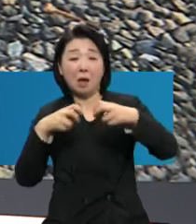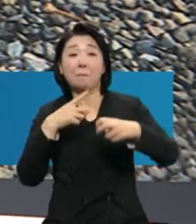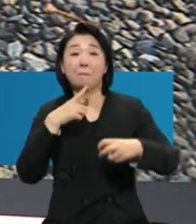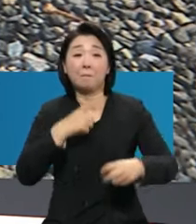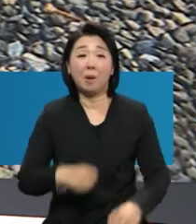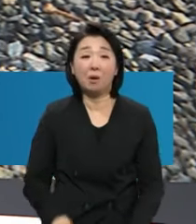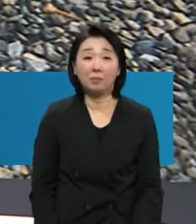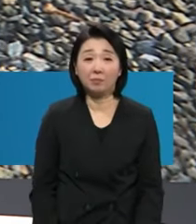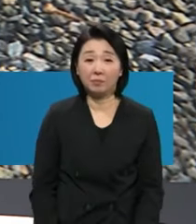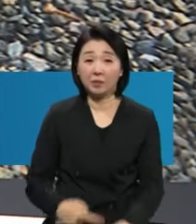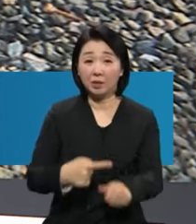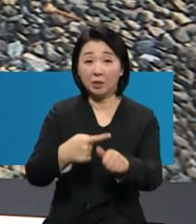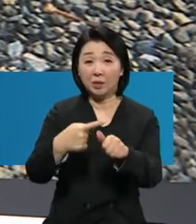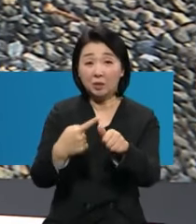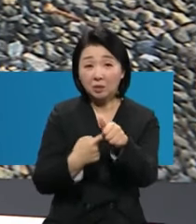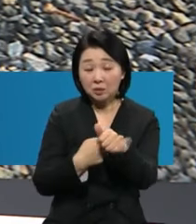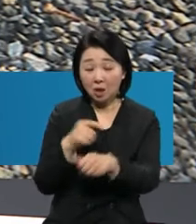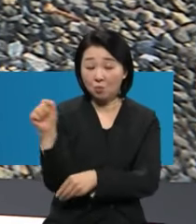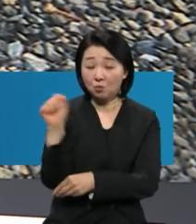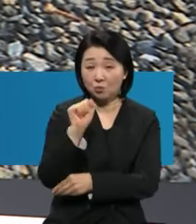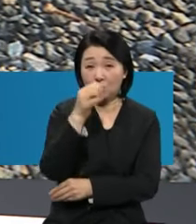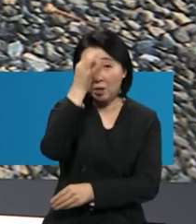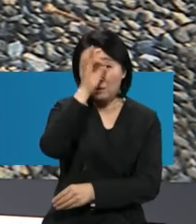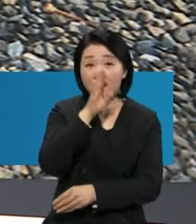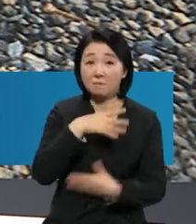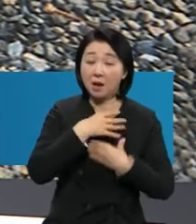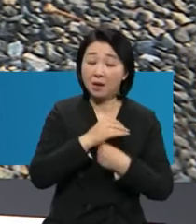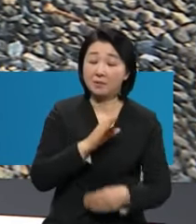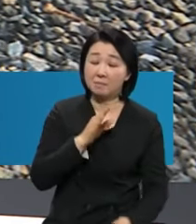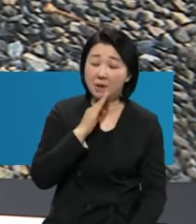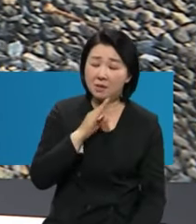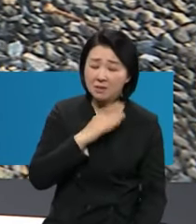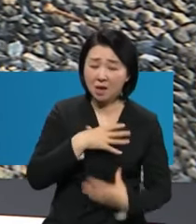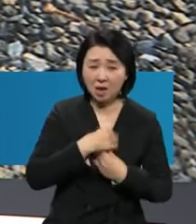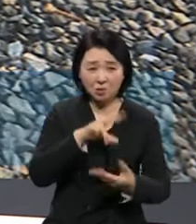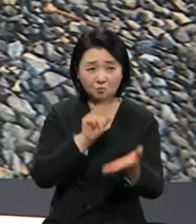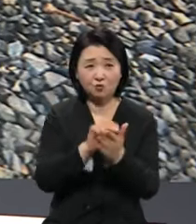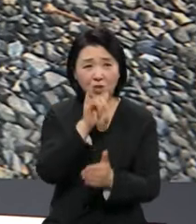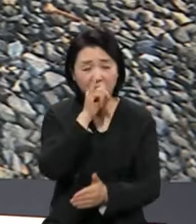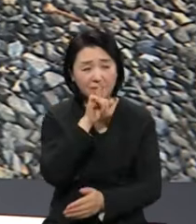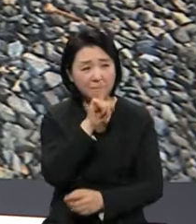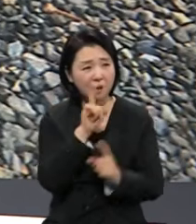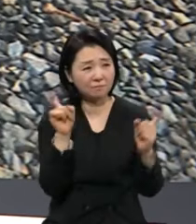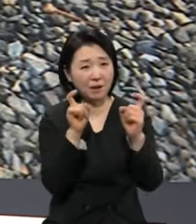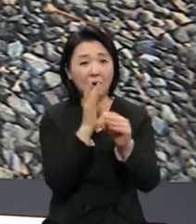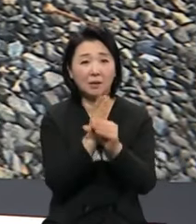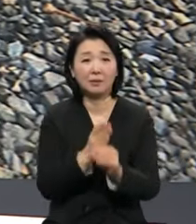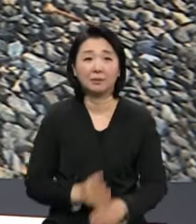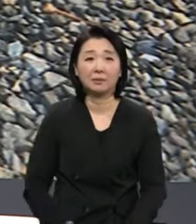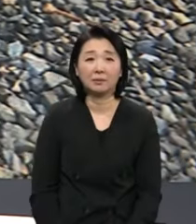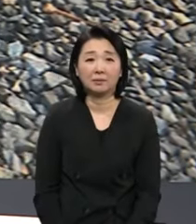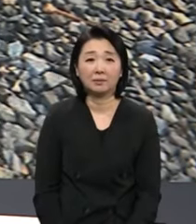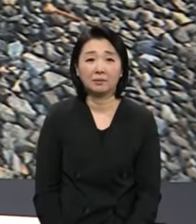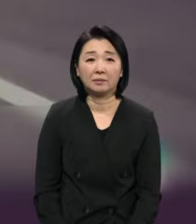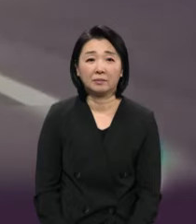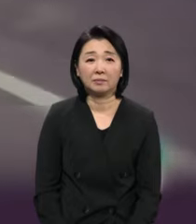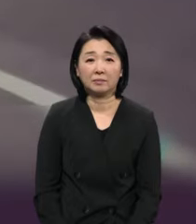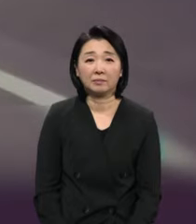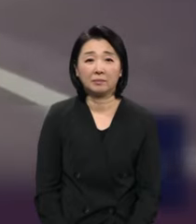테슬라의 자율주행 기술이 정말 안전한지 안전성 논란이 거세지고 있습니다. 로스앤젤레스 홍지은 특파원입니다.